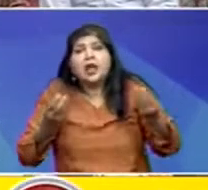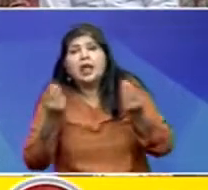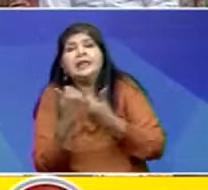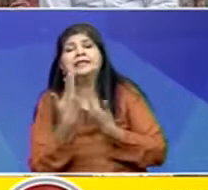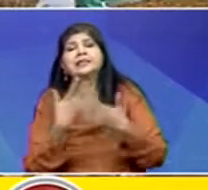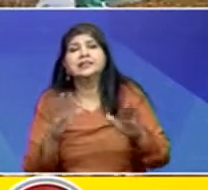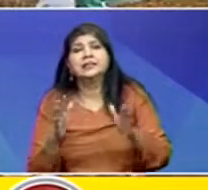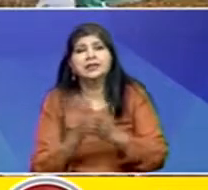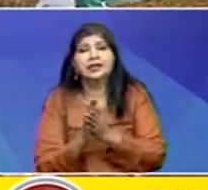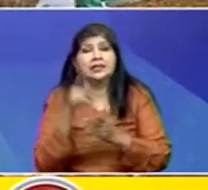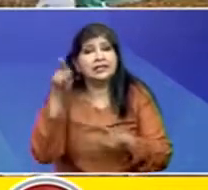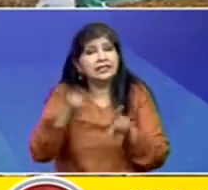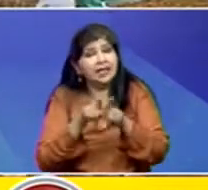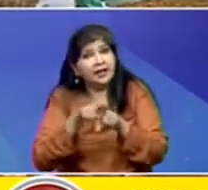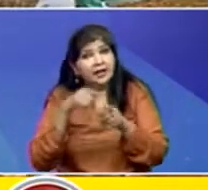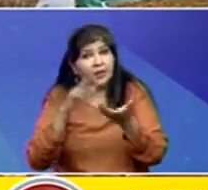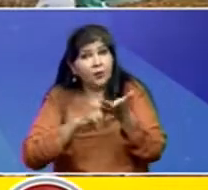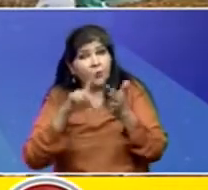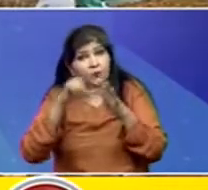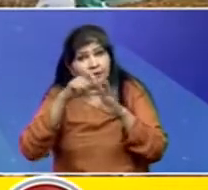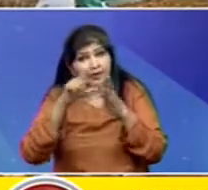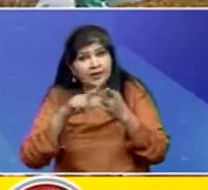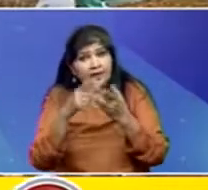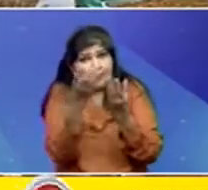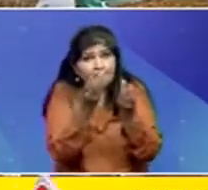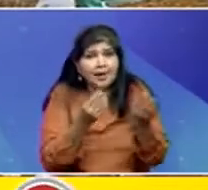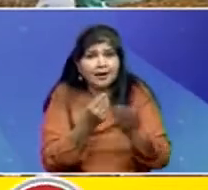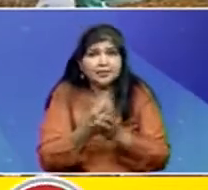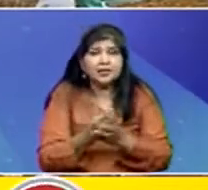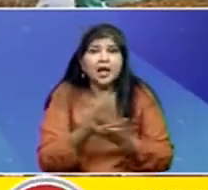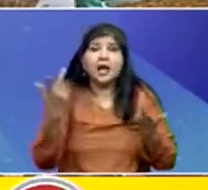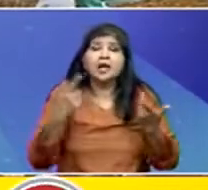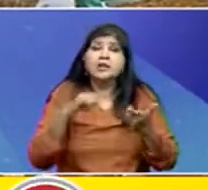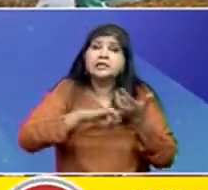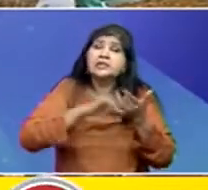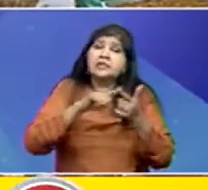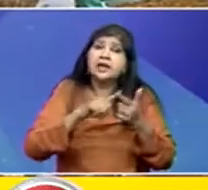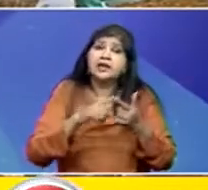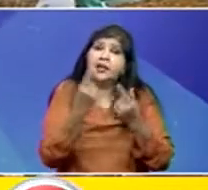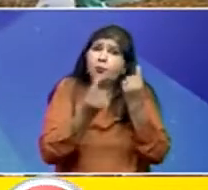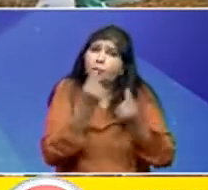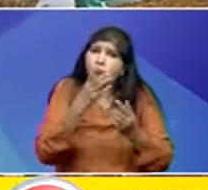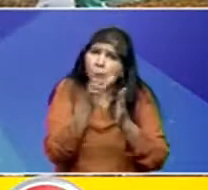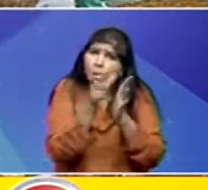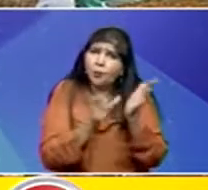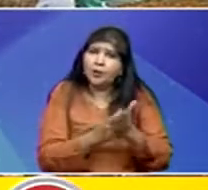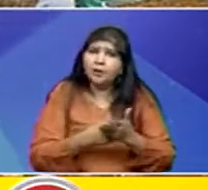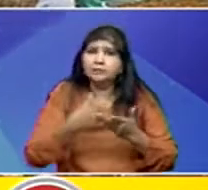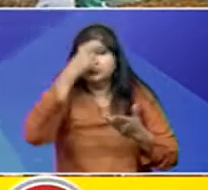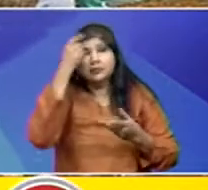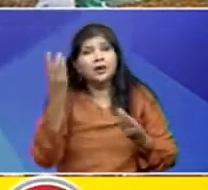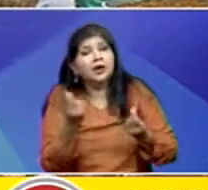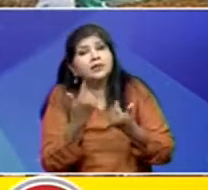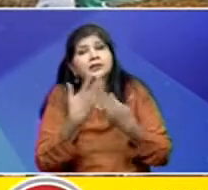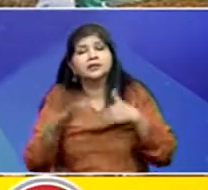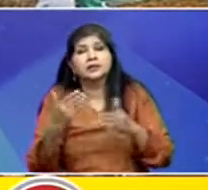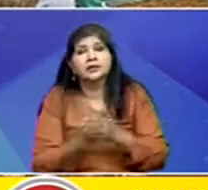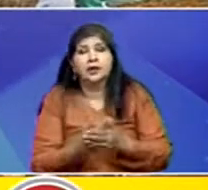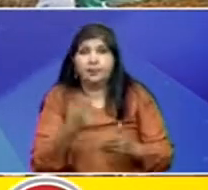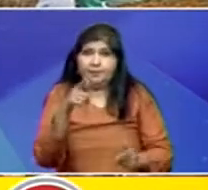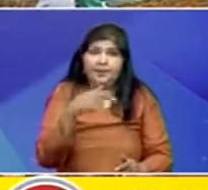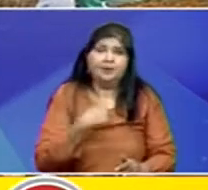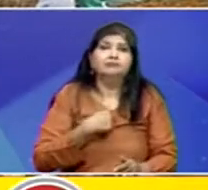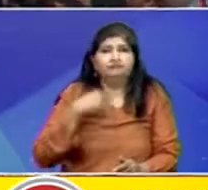है, यही नहीं वैदिक गणीत से आप बड़ी-बड़ी साइंटिफिक प्रॉब्लम्स भी सौल कर सकते हैं, मैं